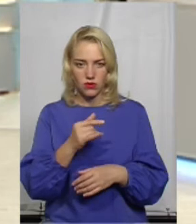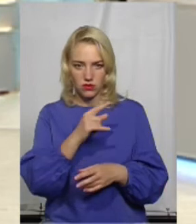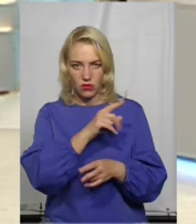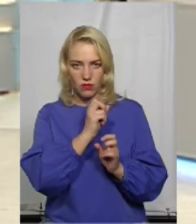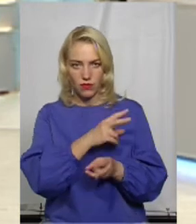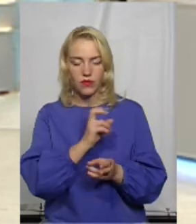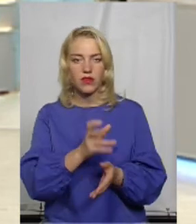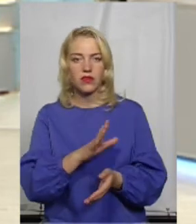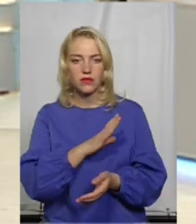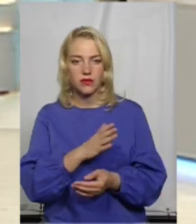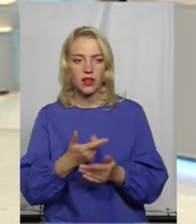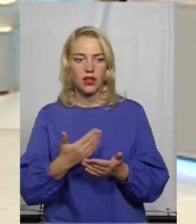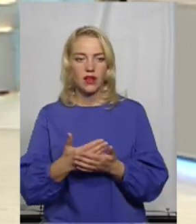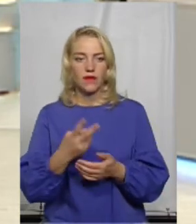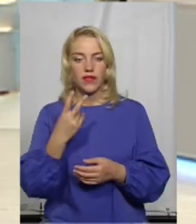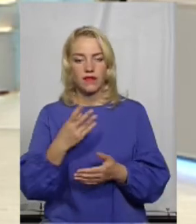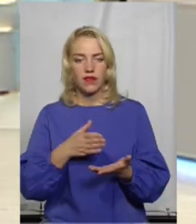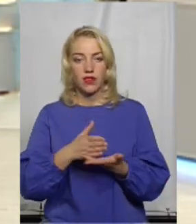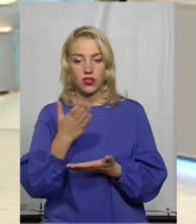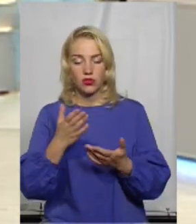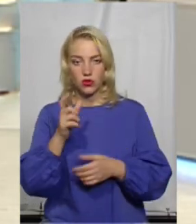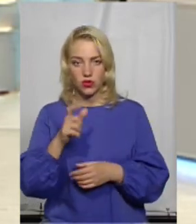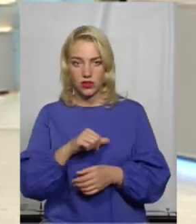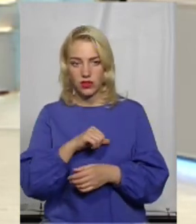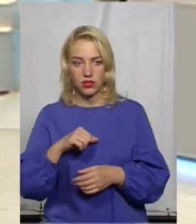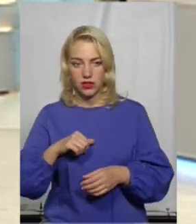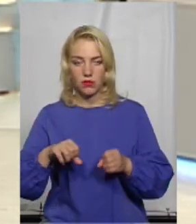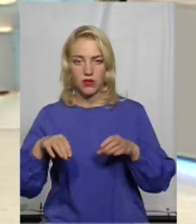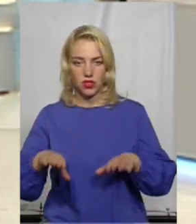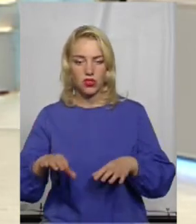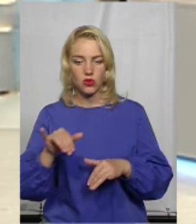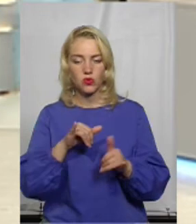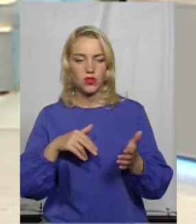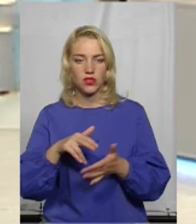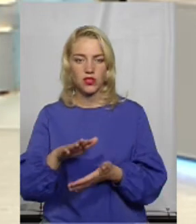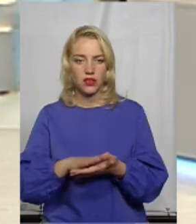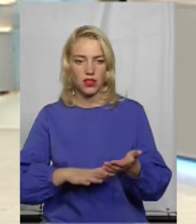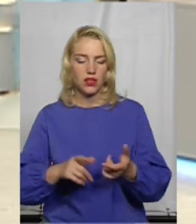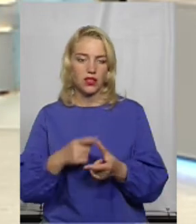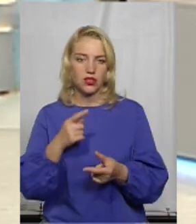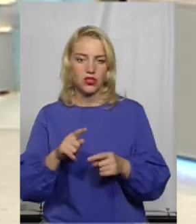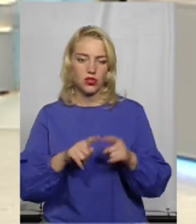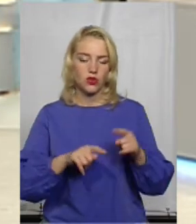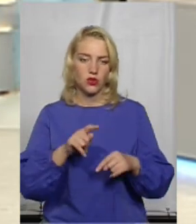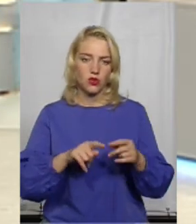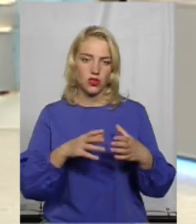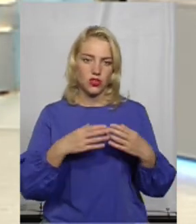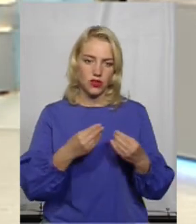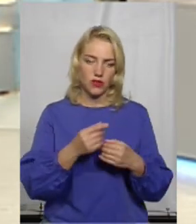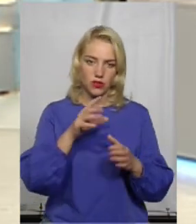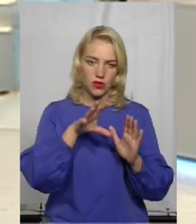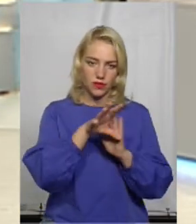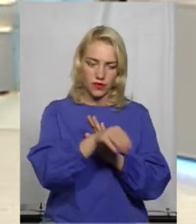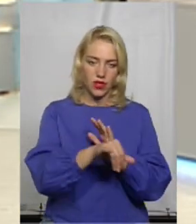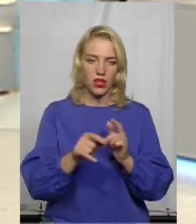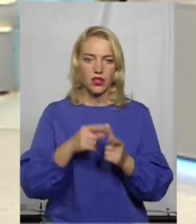далі це два варіанти. Чи людина сама визначається, куди їй йти далі, чи вона йде до родичів, чи вона